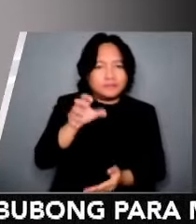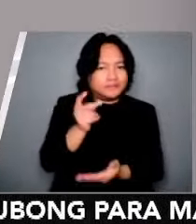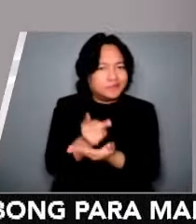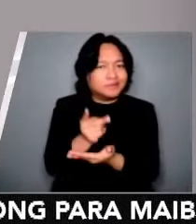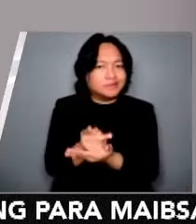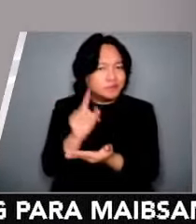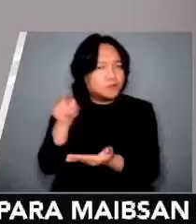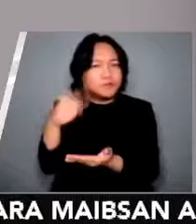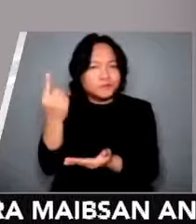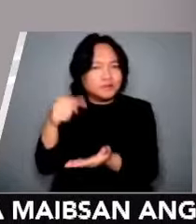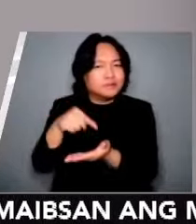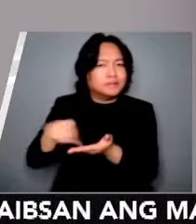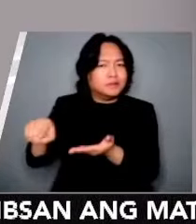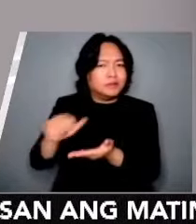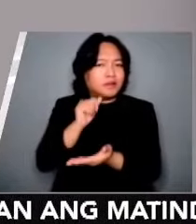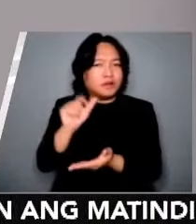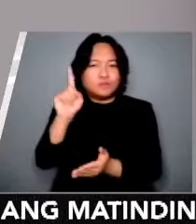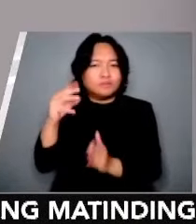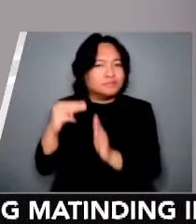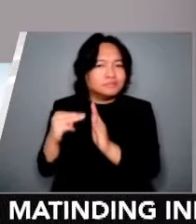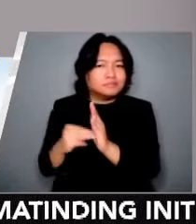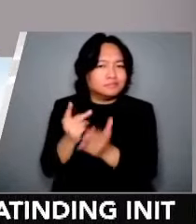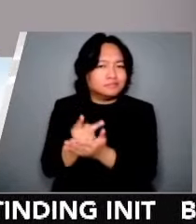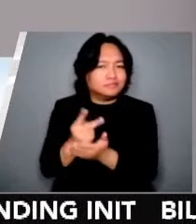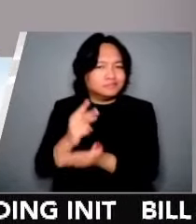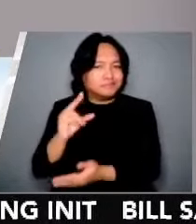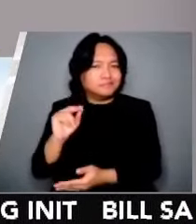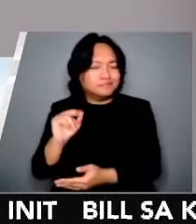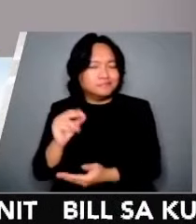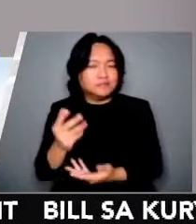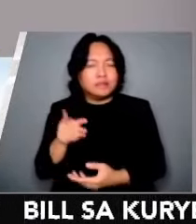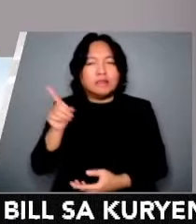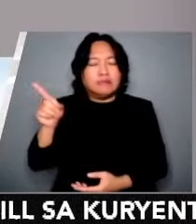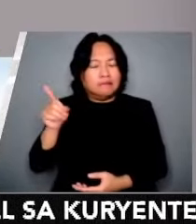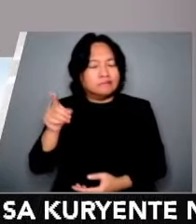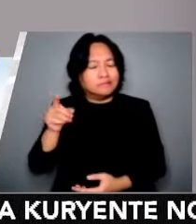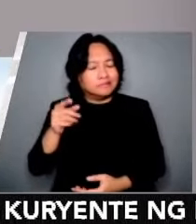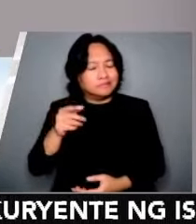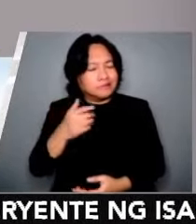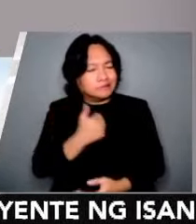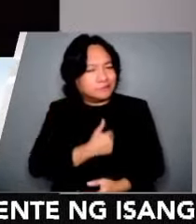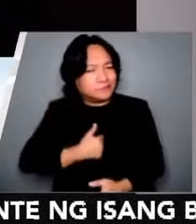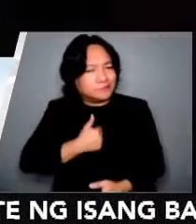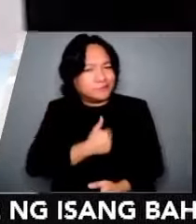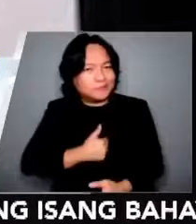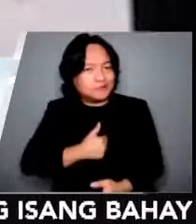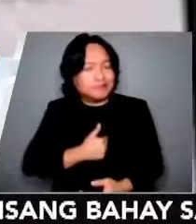pesos. Humingi ng paumanhin ang NORDECO. Isolated case lang daw ang nangyari.